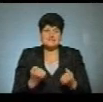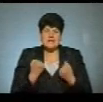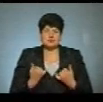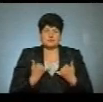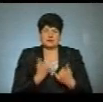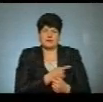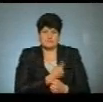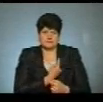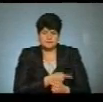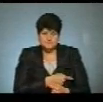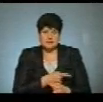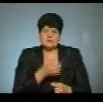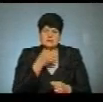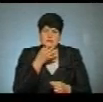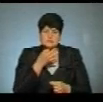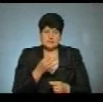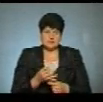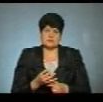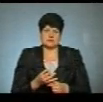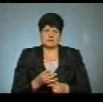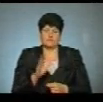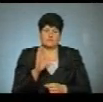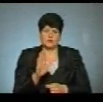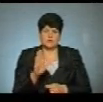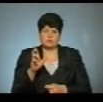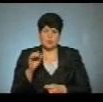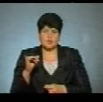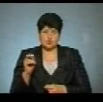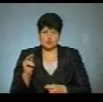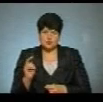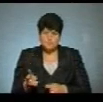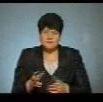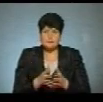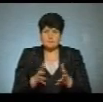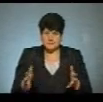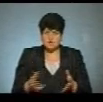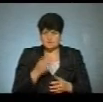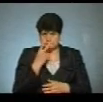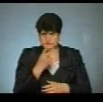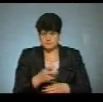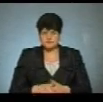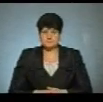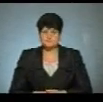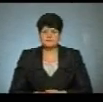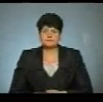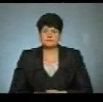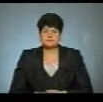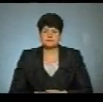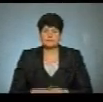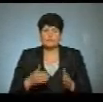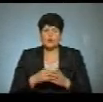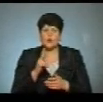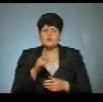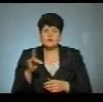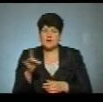директор Департаменту охорони здоров'я облдержадміністрації Володимир Богайчук. Більше розповість Ірина Терлюк. До